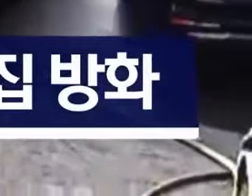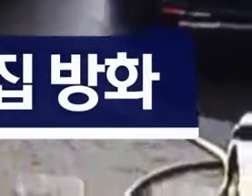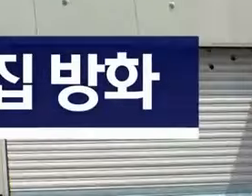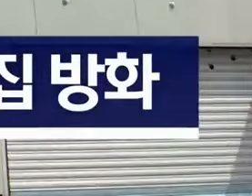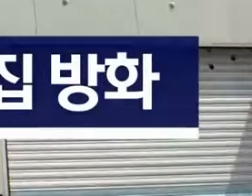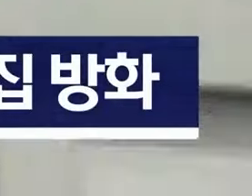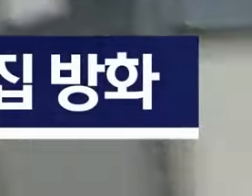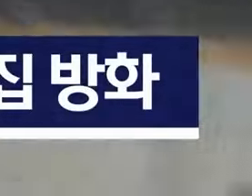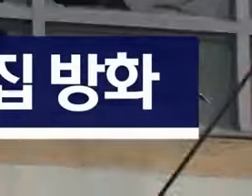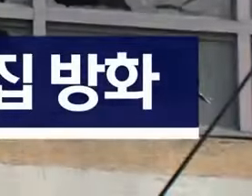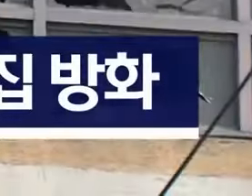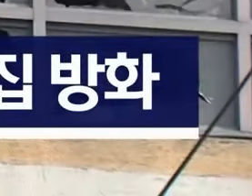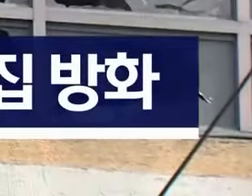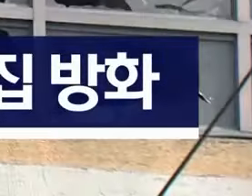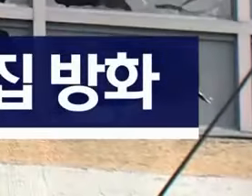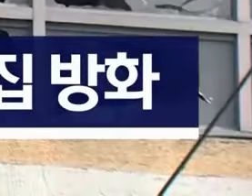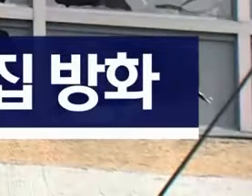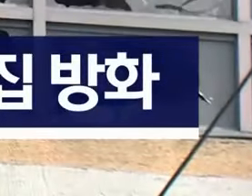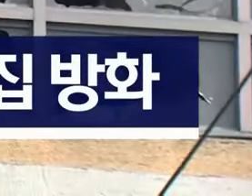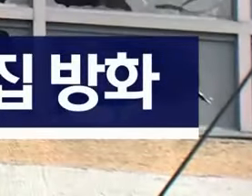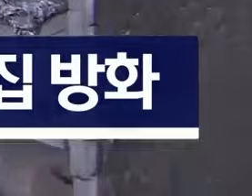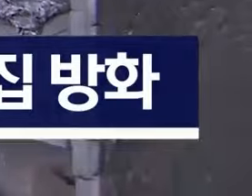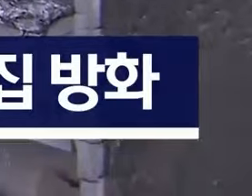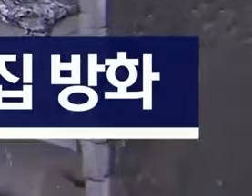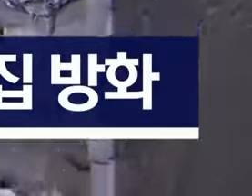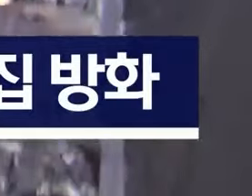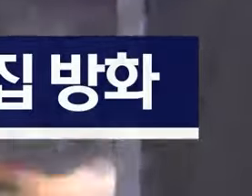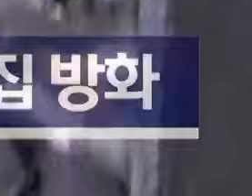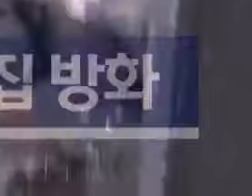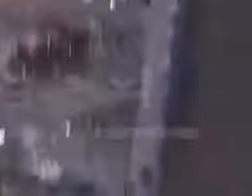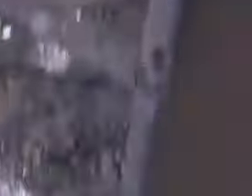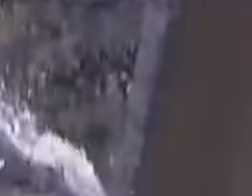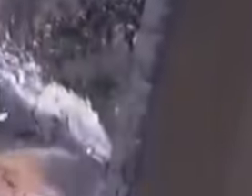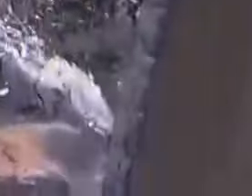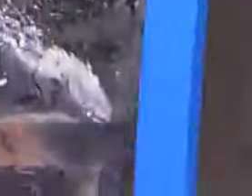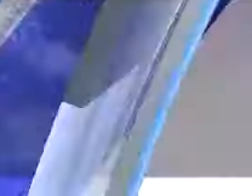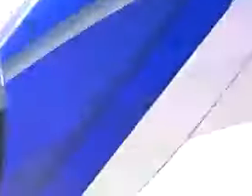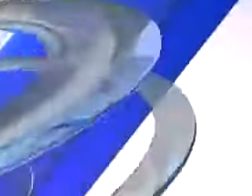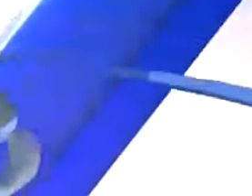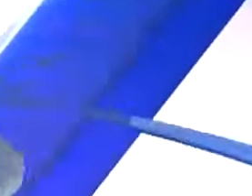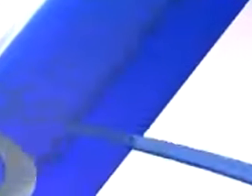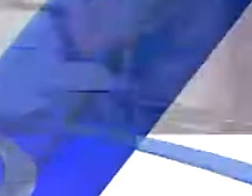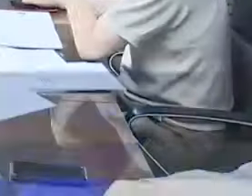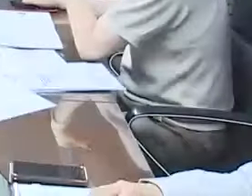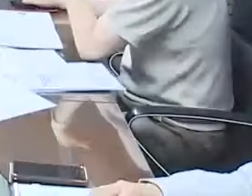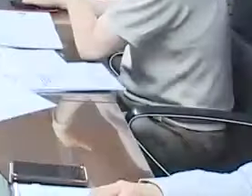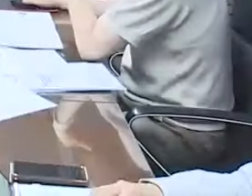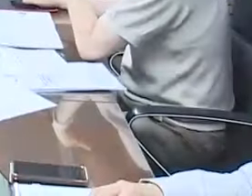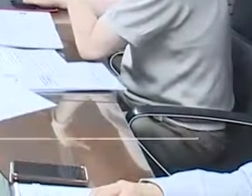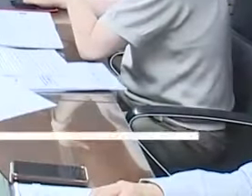제재를 받았는데 피해자가 신고했다고 생각해 앙심을 품은 겁니다.